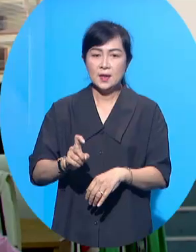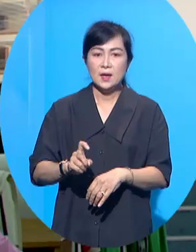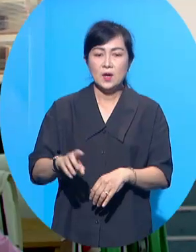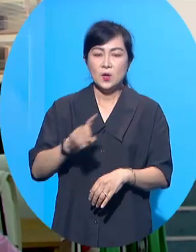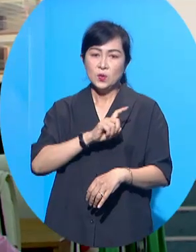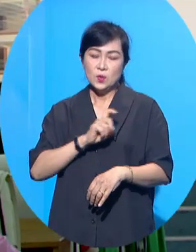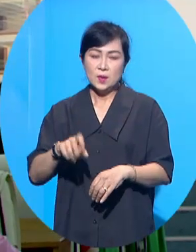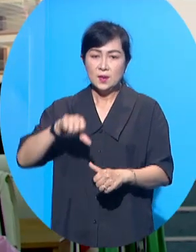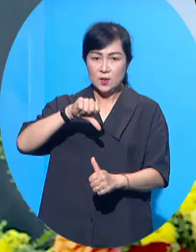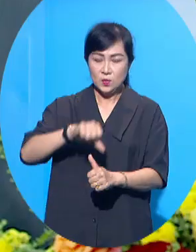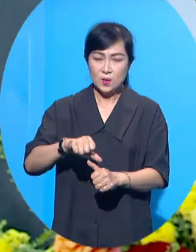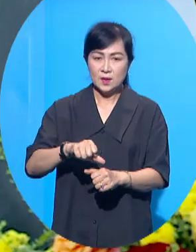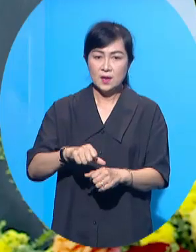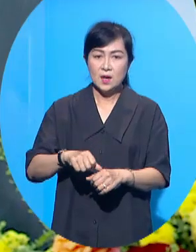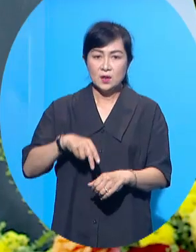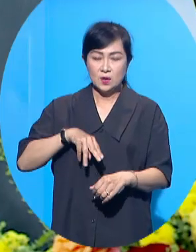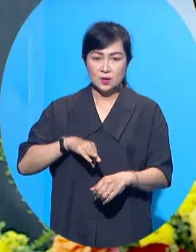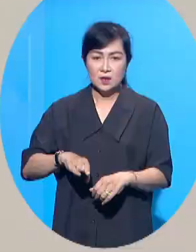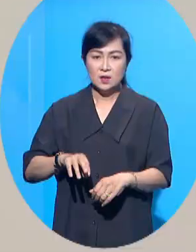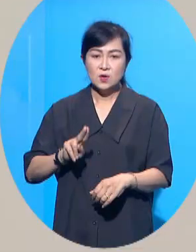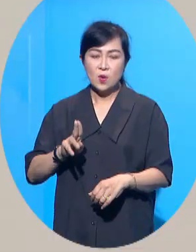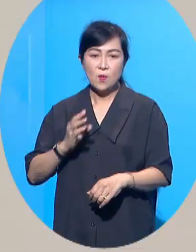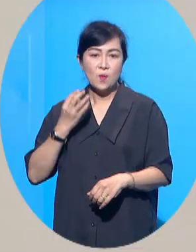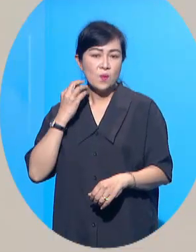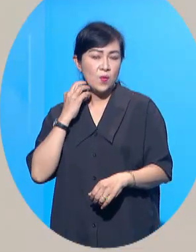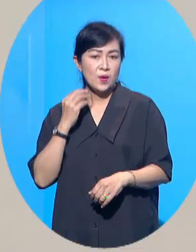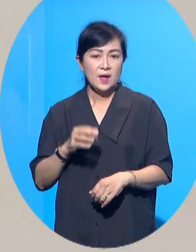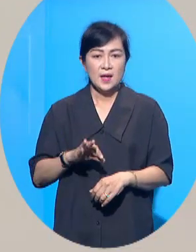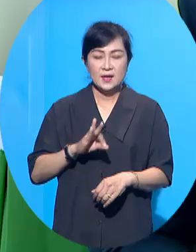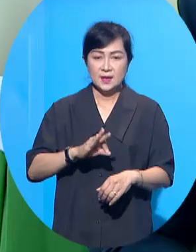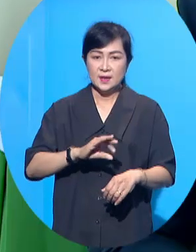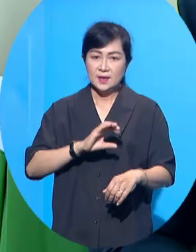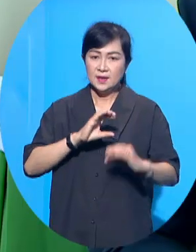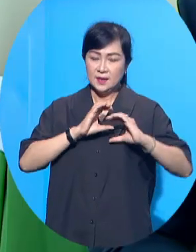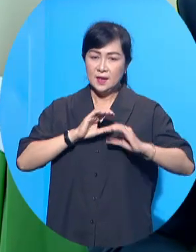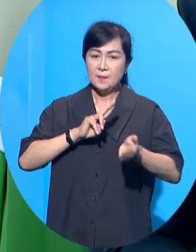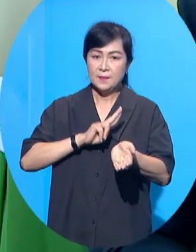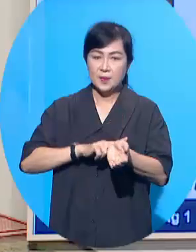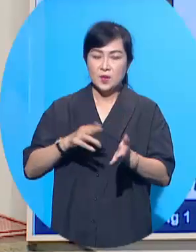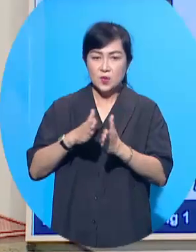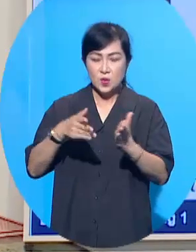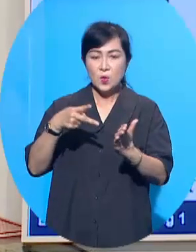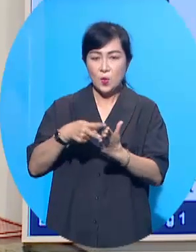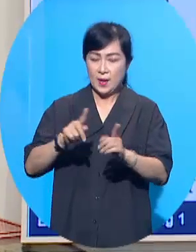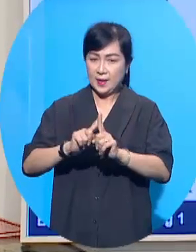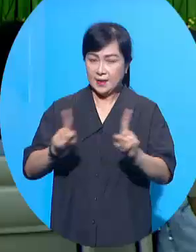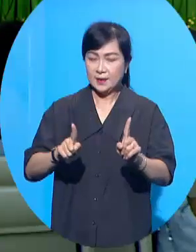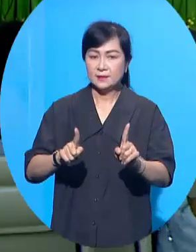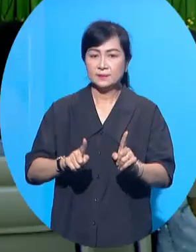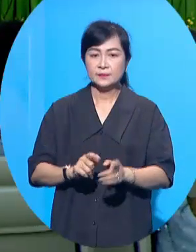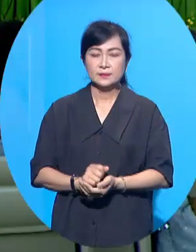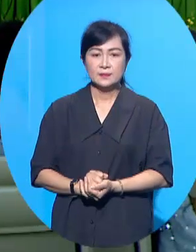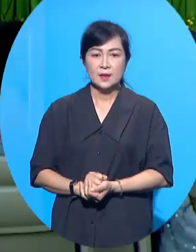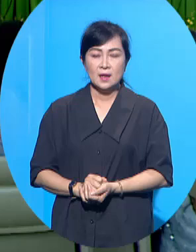các chủ đề liên quan thận nội tiết, ung bướu huyết học, hô hấp, tim mạch, thần kinh, tiêu hóa, dinh dưỡng và dược vi sinh, điều dưỡng, ngoại